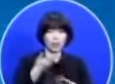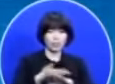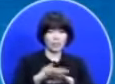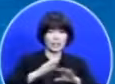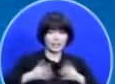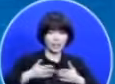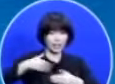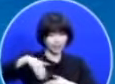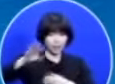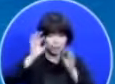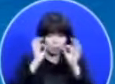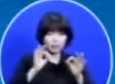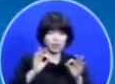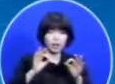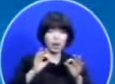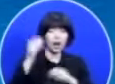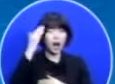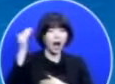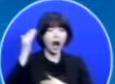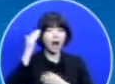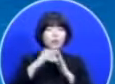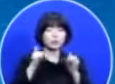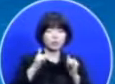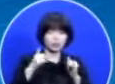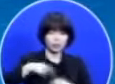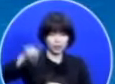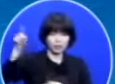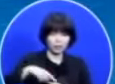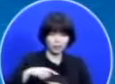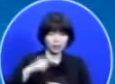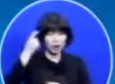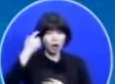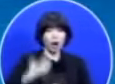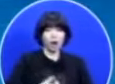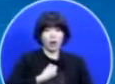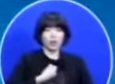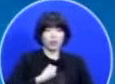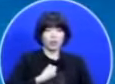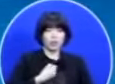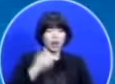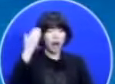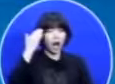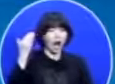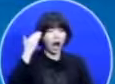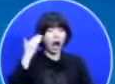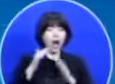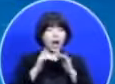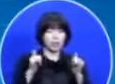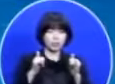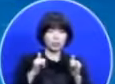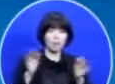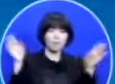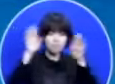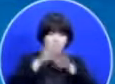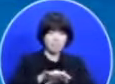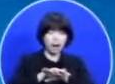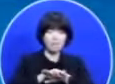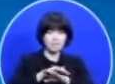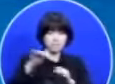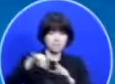보니까 한국의 다녀간 사람들이 받은 가장 큰 충격이 한국의 밤 문화가 너무나